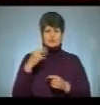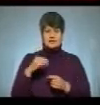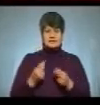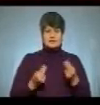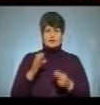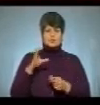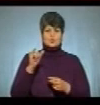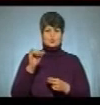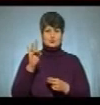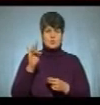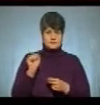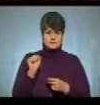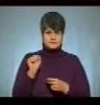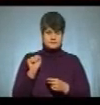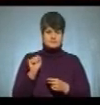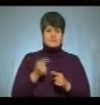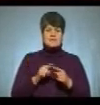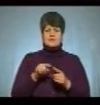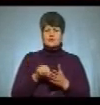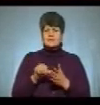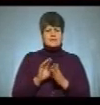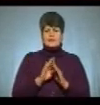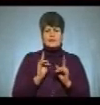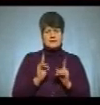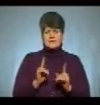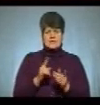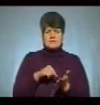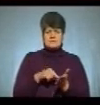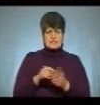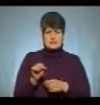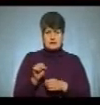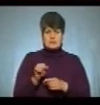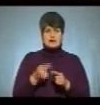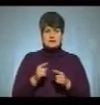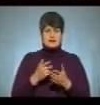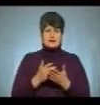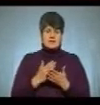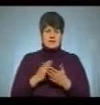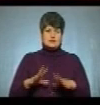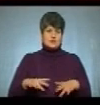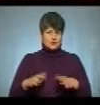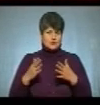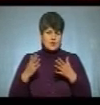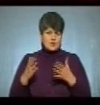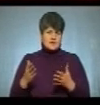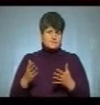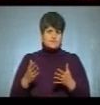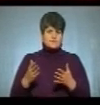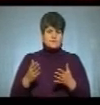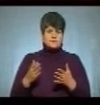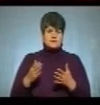суру. Ці учасники не тільки з Теребовлянського, з самого міста Теребовлі, це і інструктора, плюс інструктора